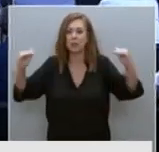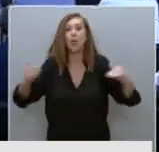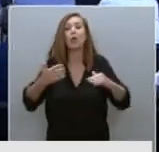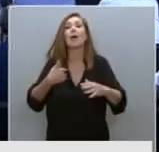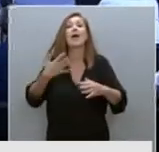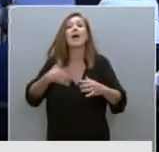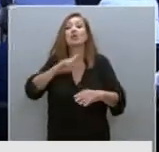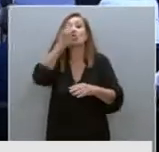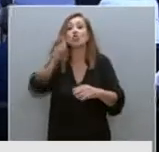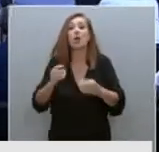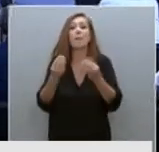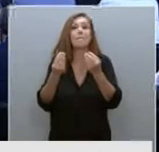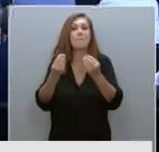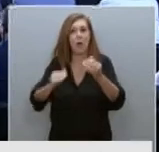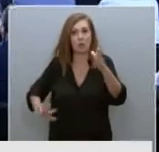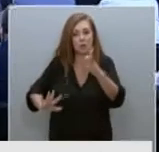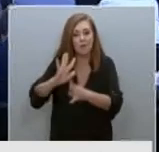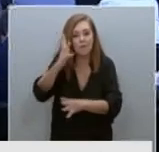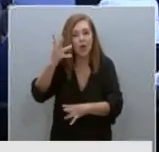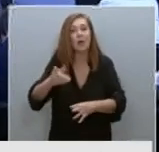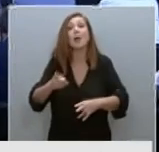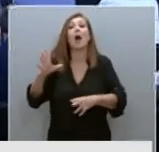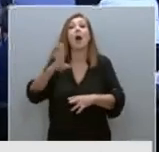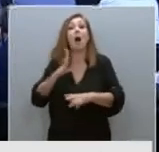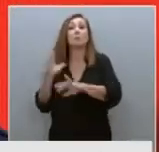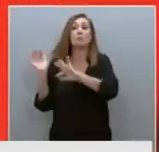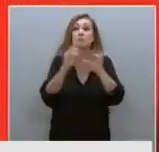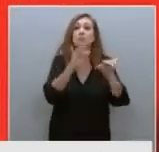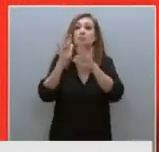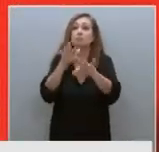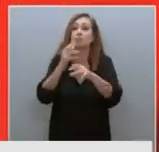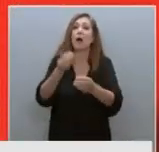ποιότητας ζωής, τη δημογραφική ανανέωση, αν θέλετε,